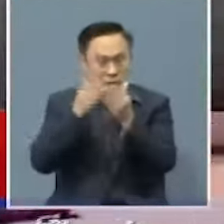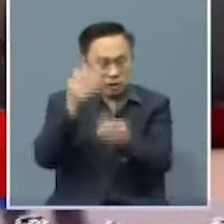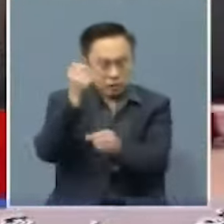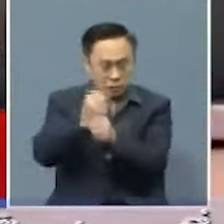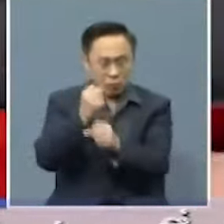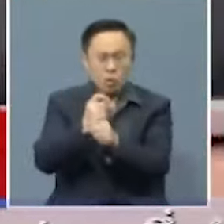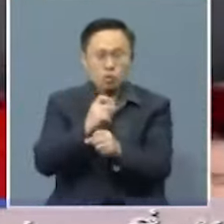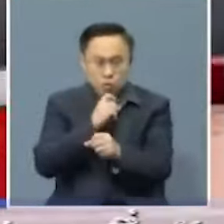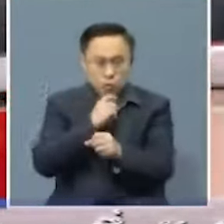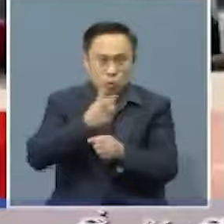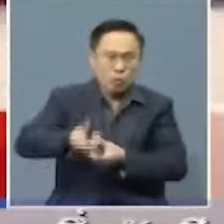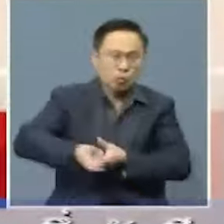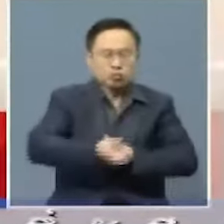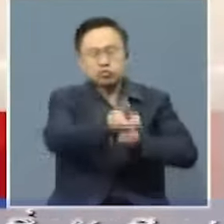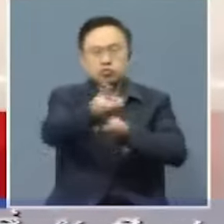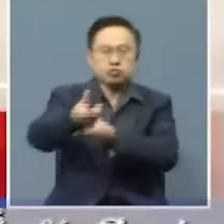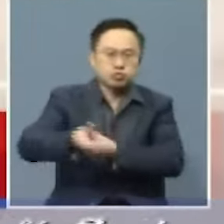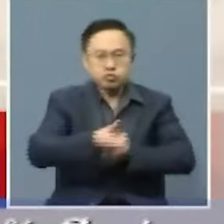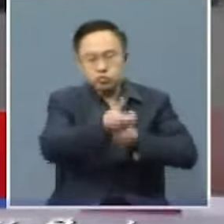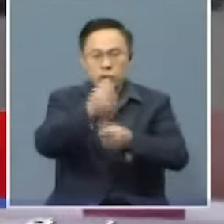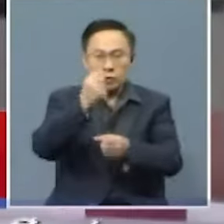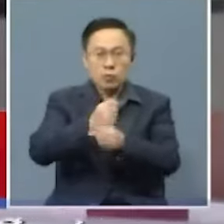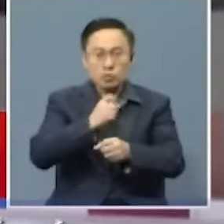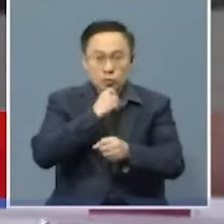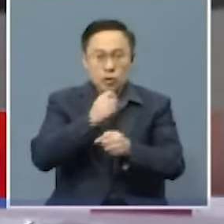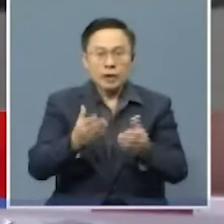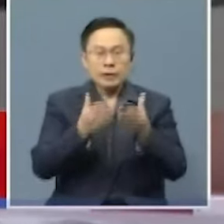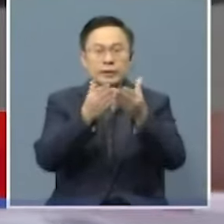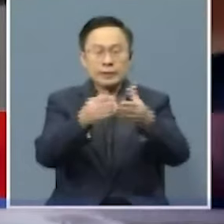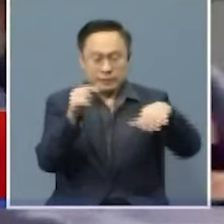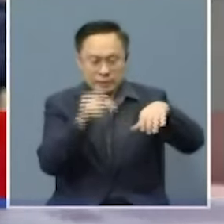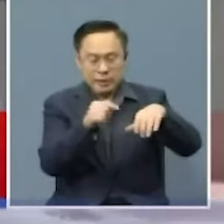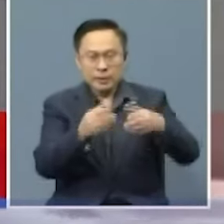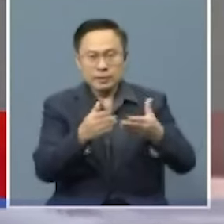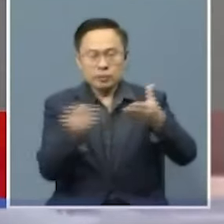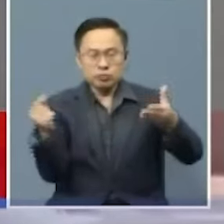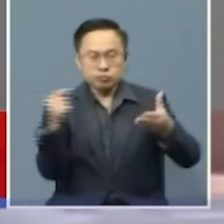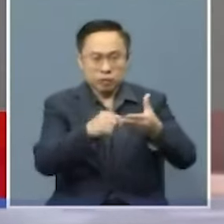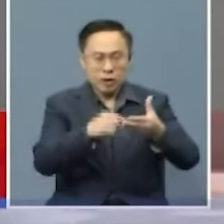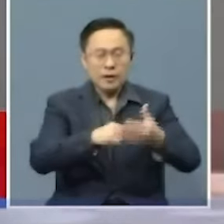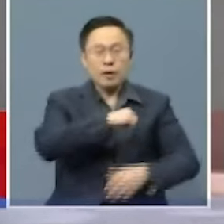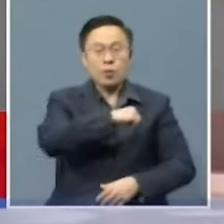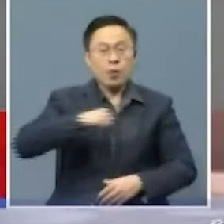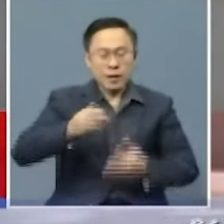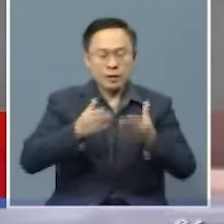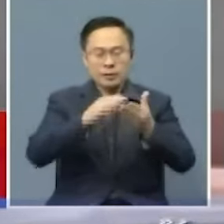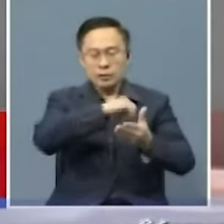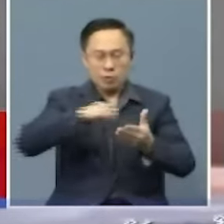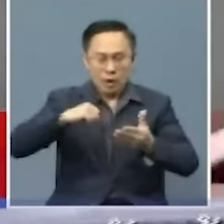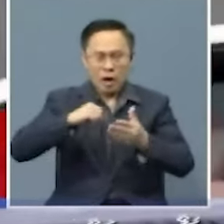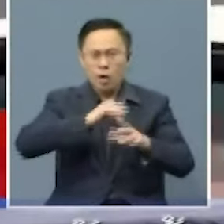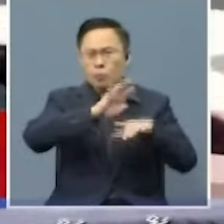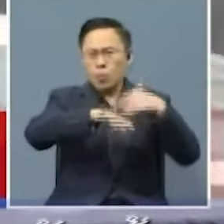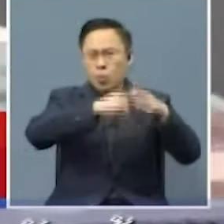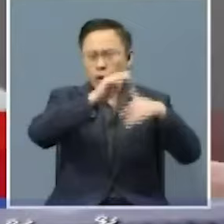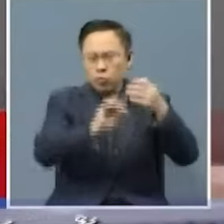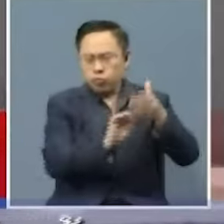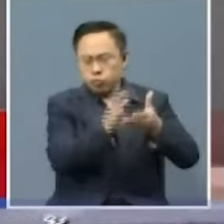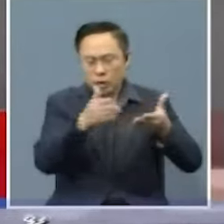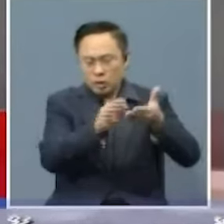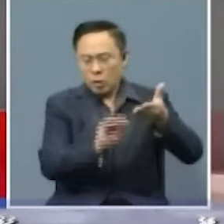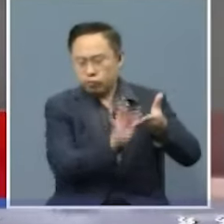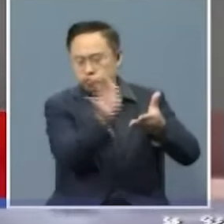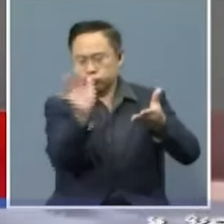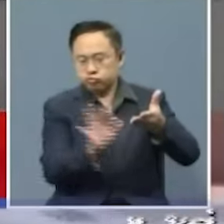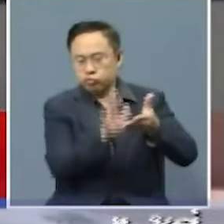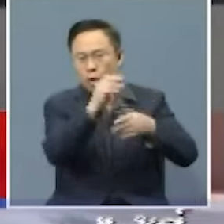หีบกำลังระดมฉีดน้ำเข้าไปภายในตัวเรือด้านกราบด้านขวาโดยมีควันไฟที่พวยพุ่งออกม